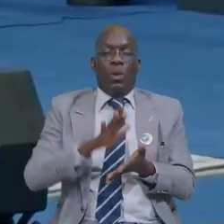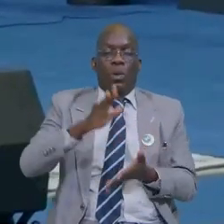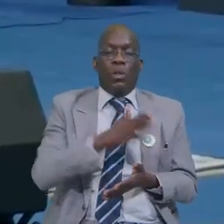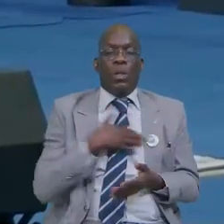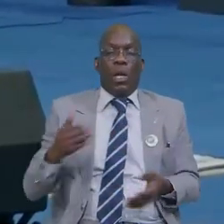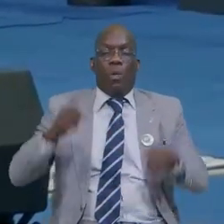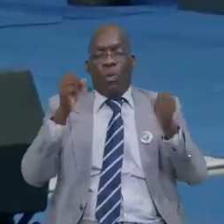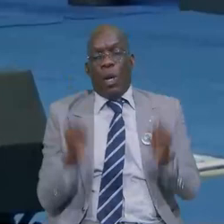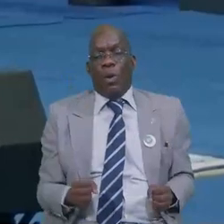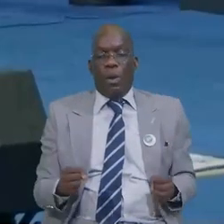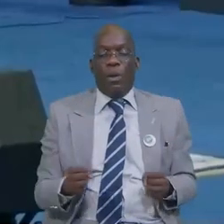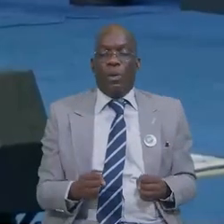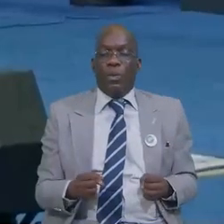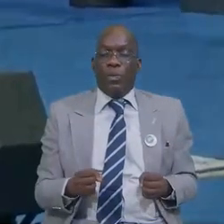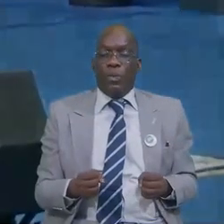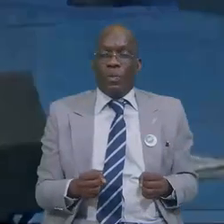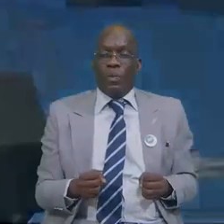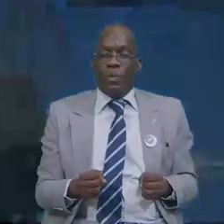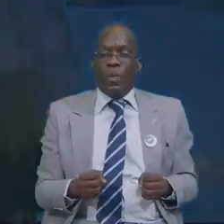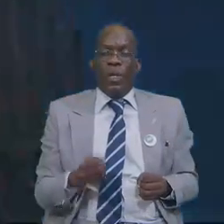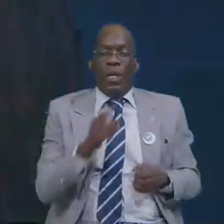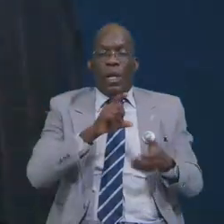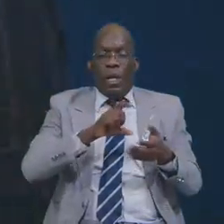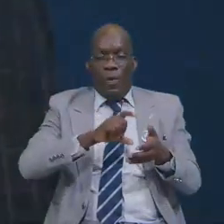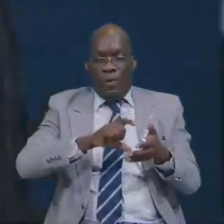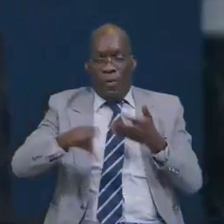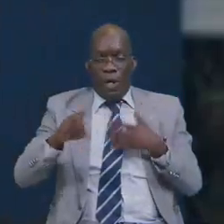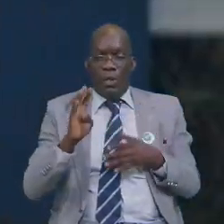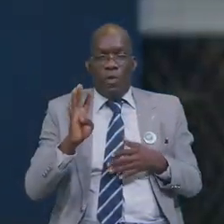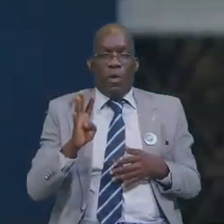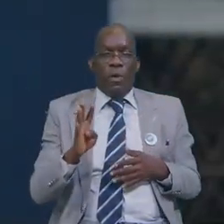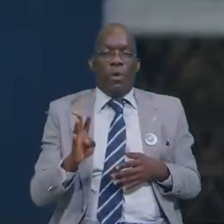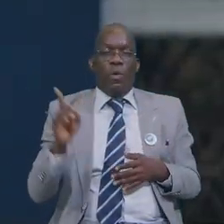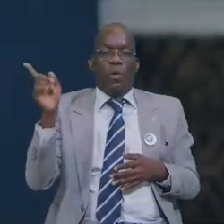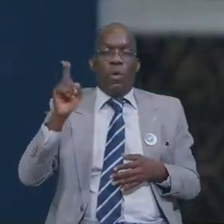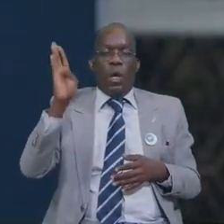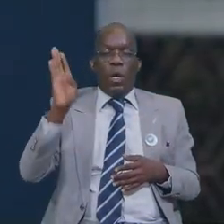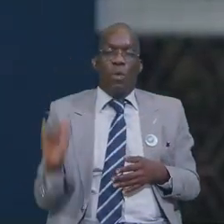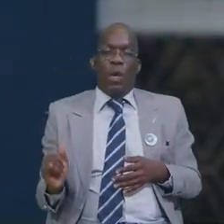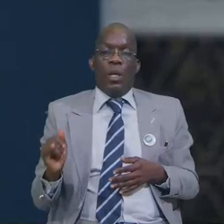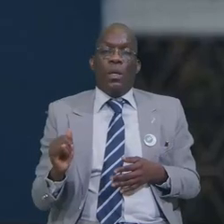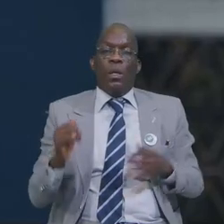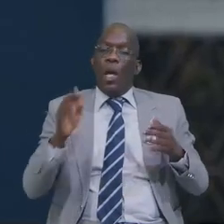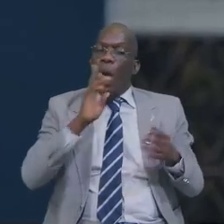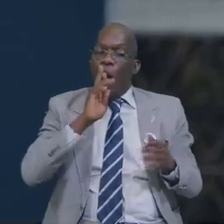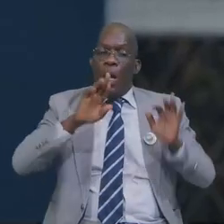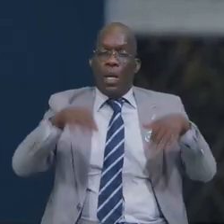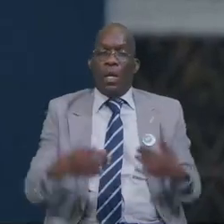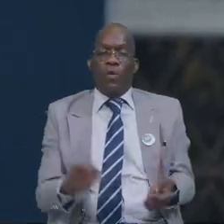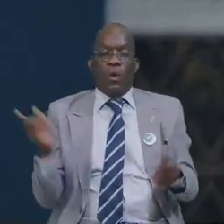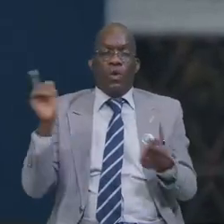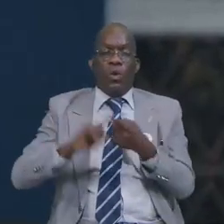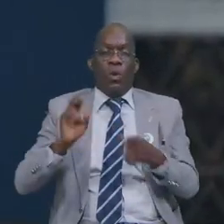sa propre gloire et par sa vertu. Verset 4. Verset 4 dit, lesquels nous assurent de sa